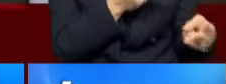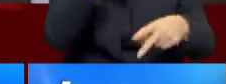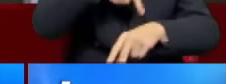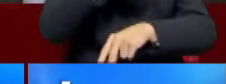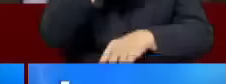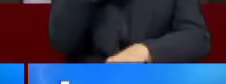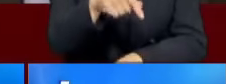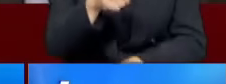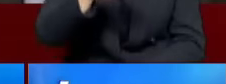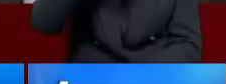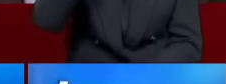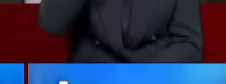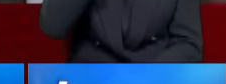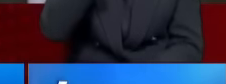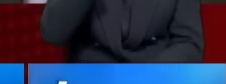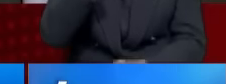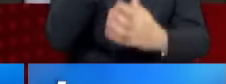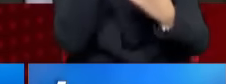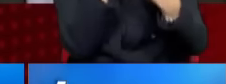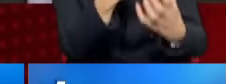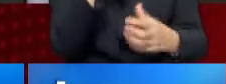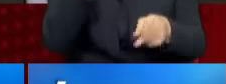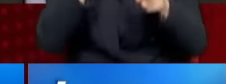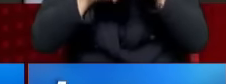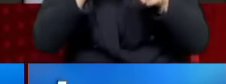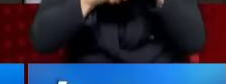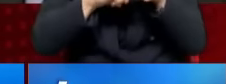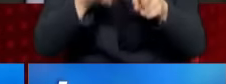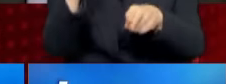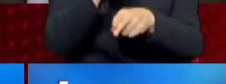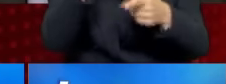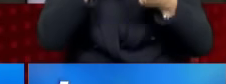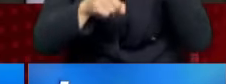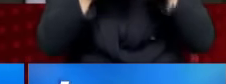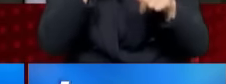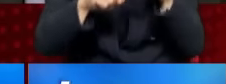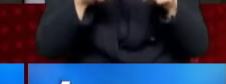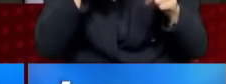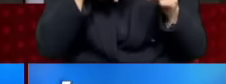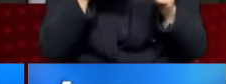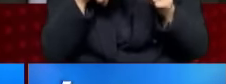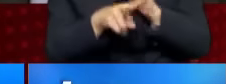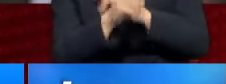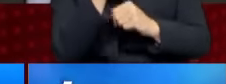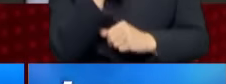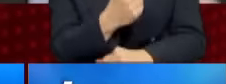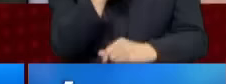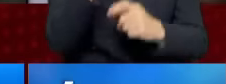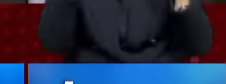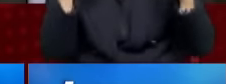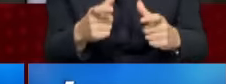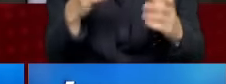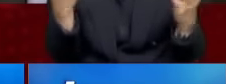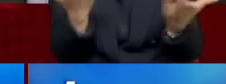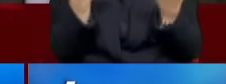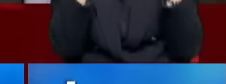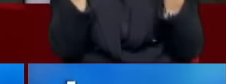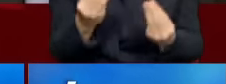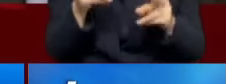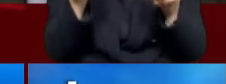dönemde Saray yancısı PKK'ya Kürt siyasi hareketi dediği bir ortamda Nasıl oluyor